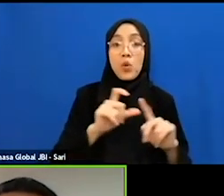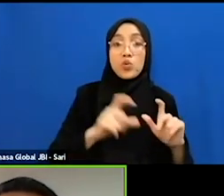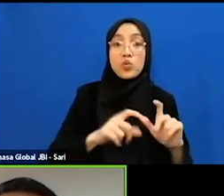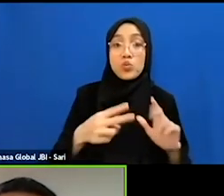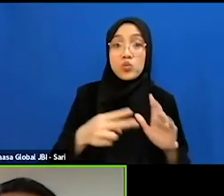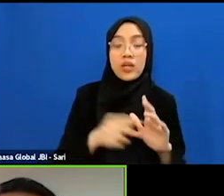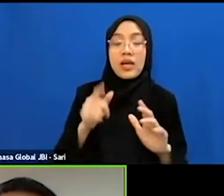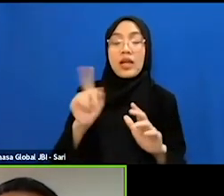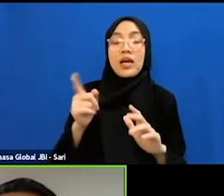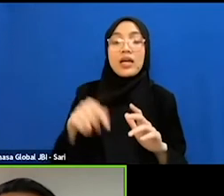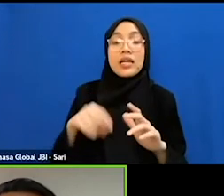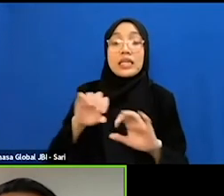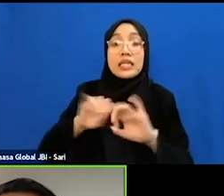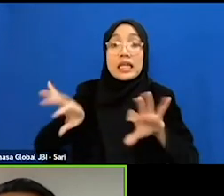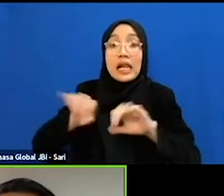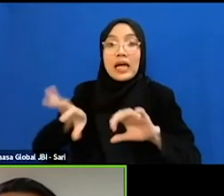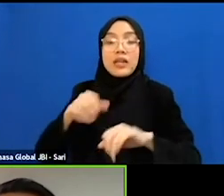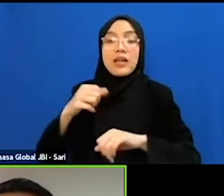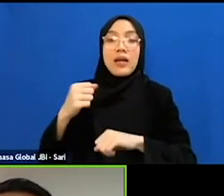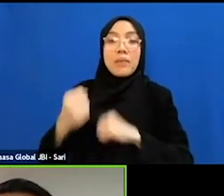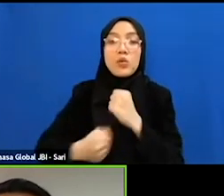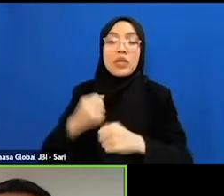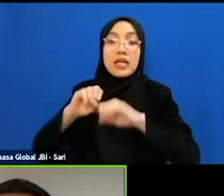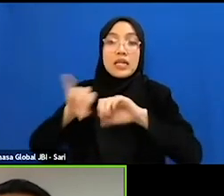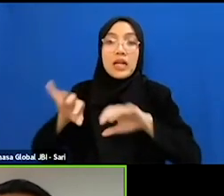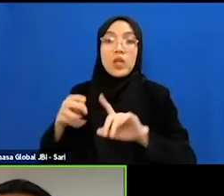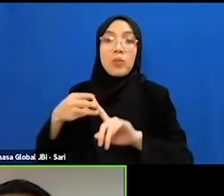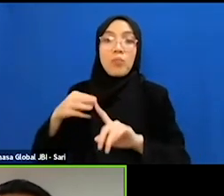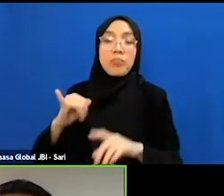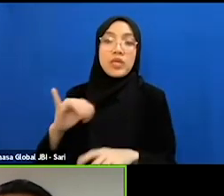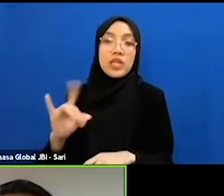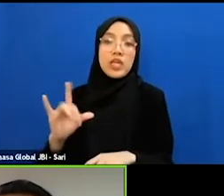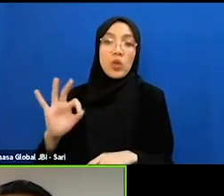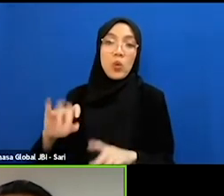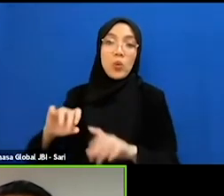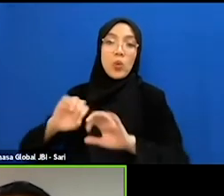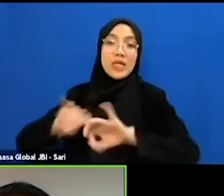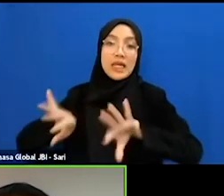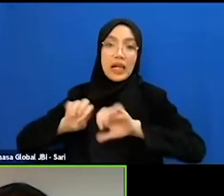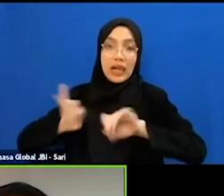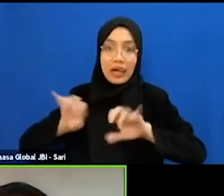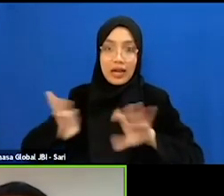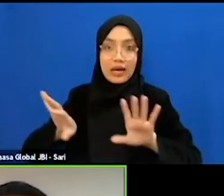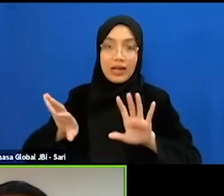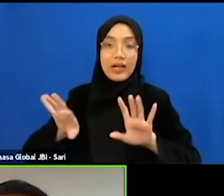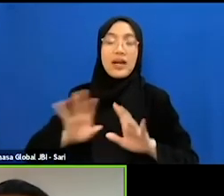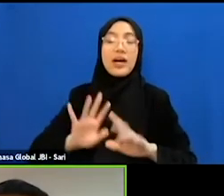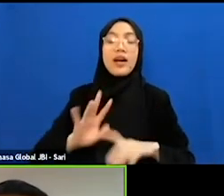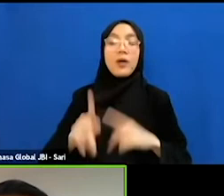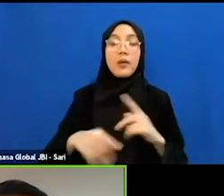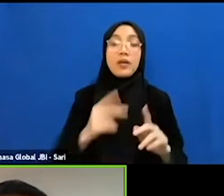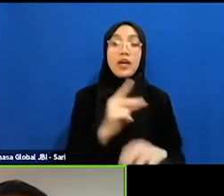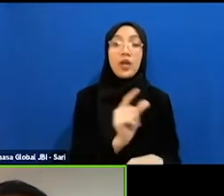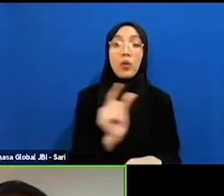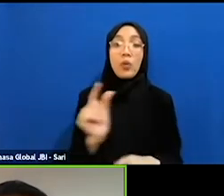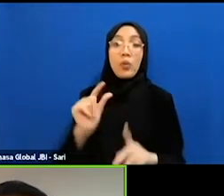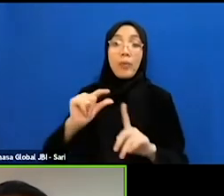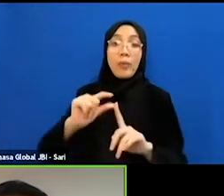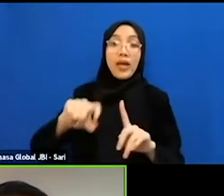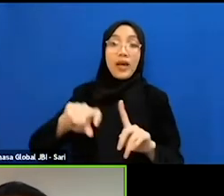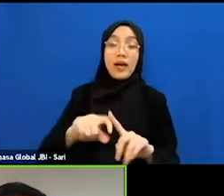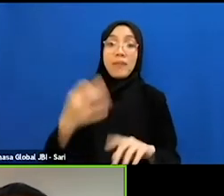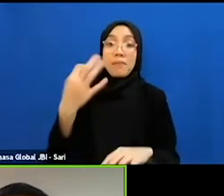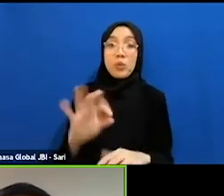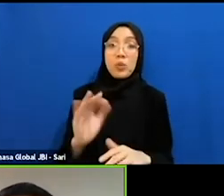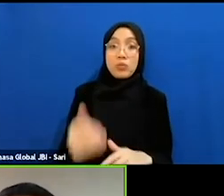diproduksi oleh perusahaan periklanan atau biro iklan nah di dalam er up kayak akan datang